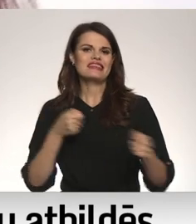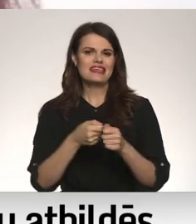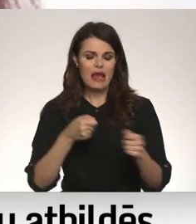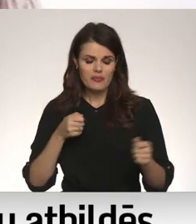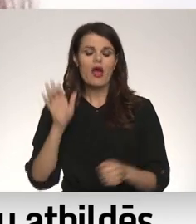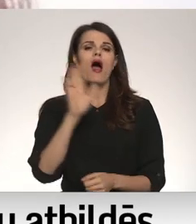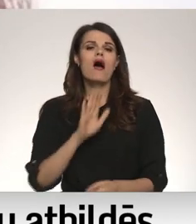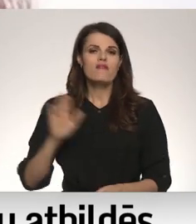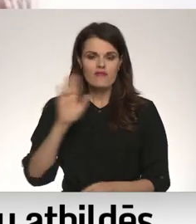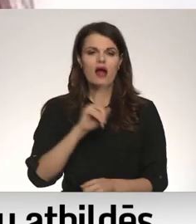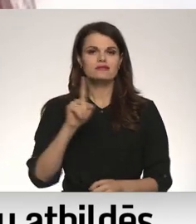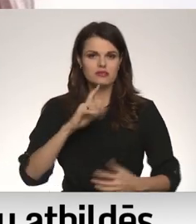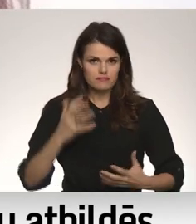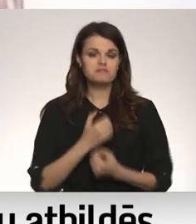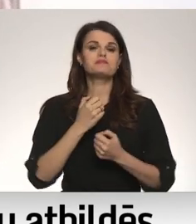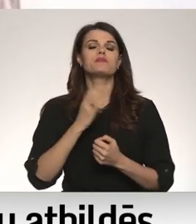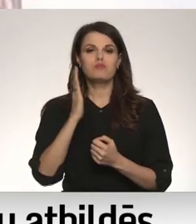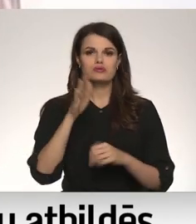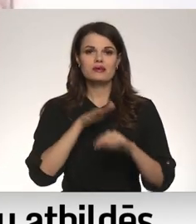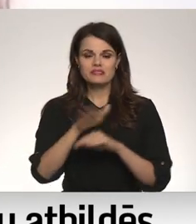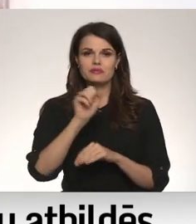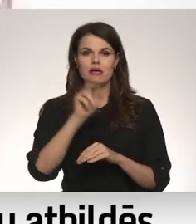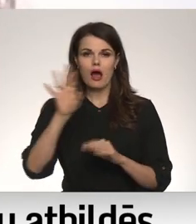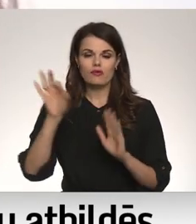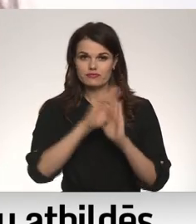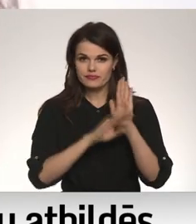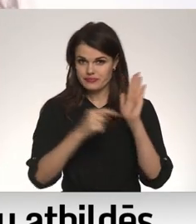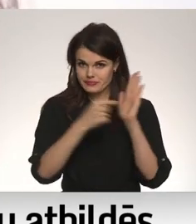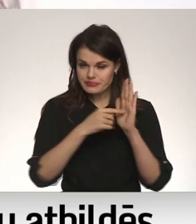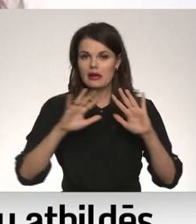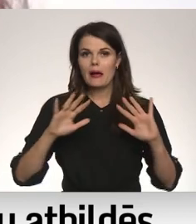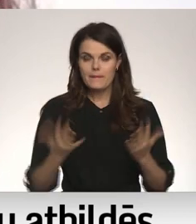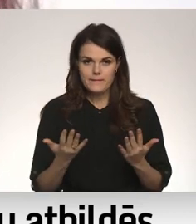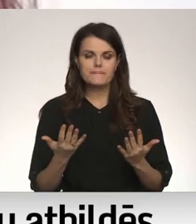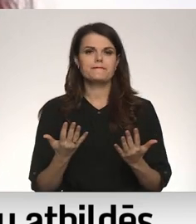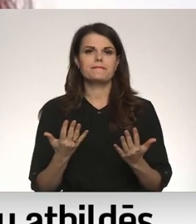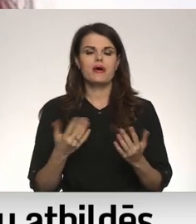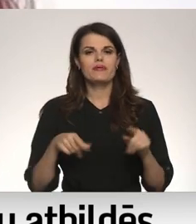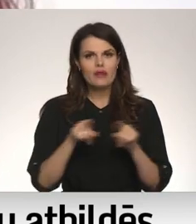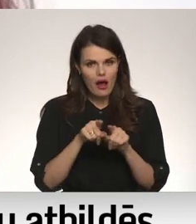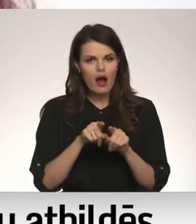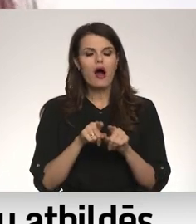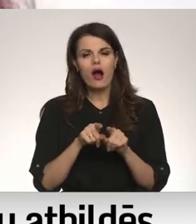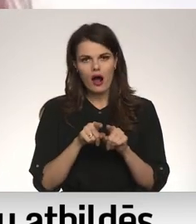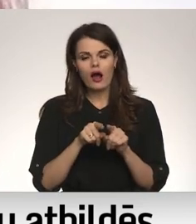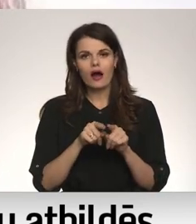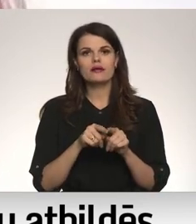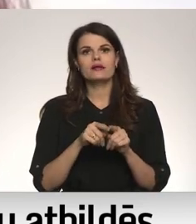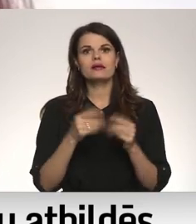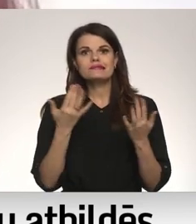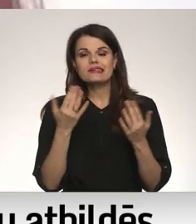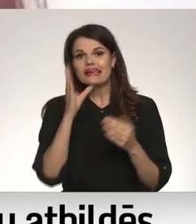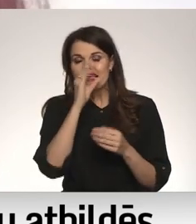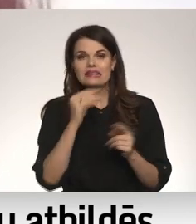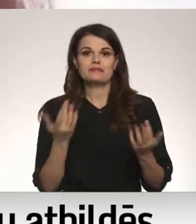īstenot konvencijā noteiktās prasības, bet vienlaikus tās ir īstenojums samērā arī ar valsts iespējām. Valsts